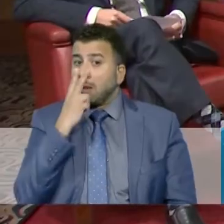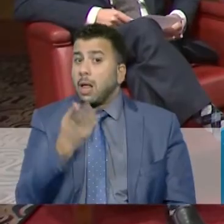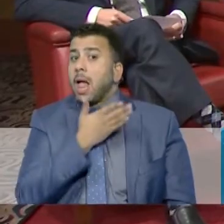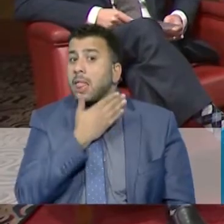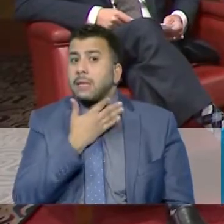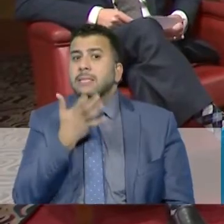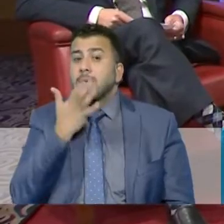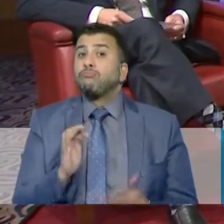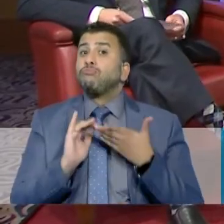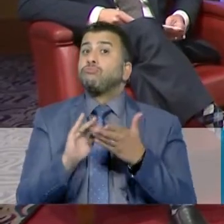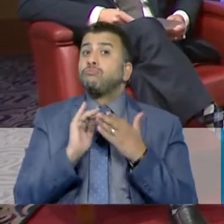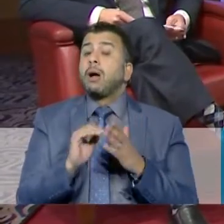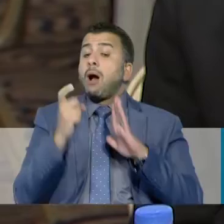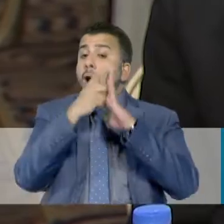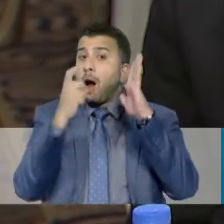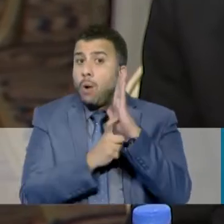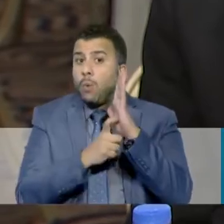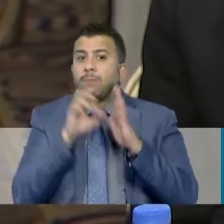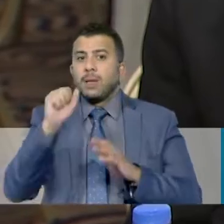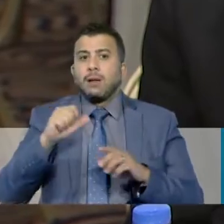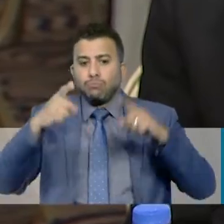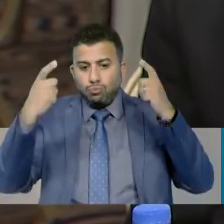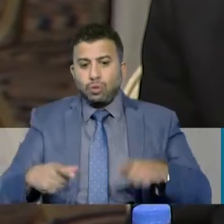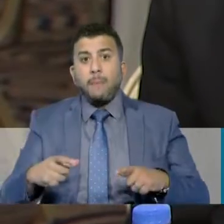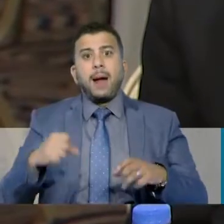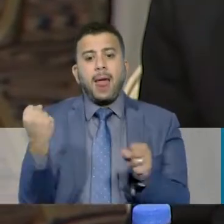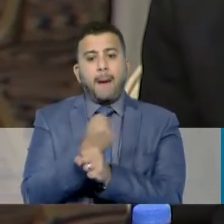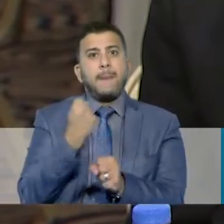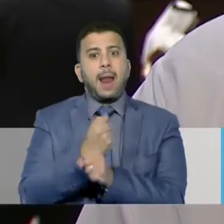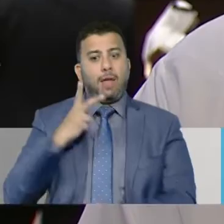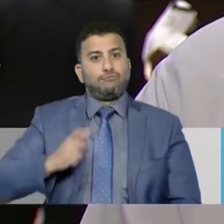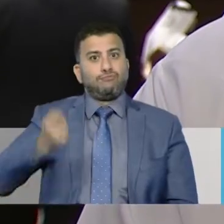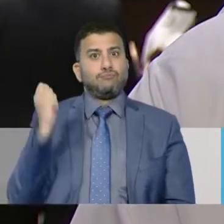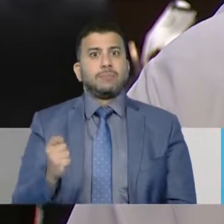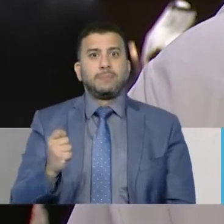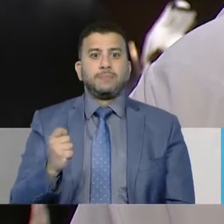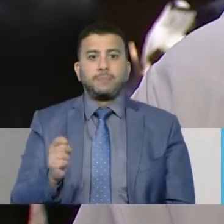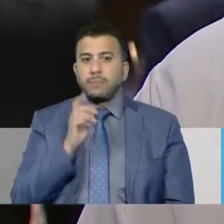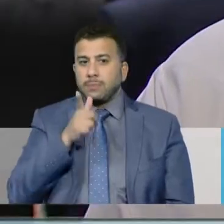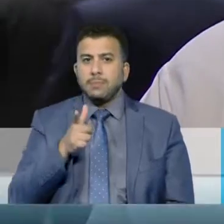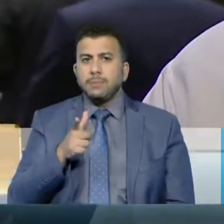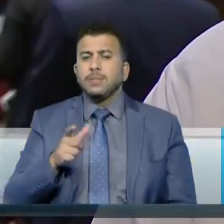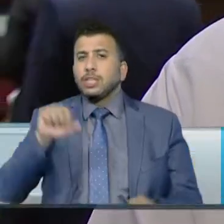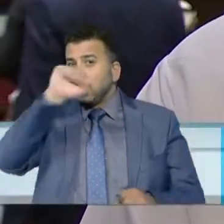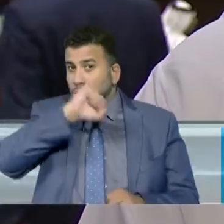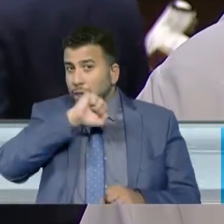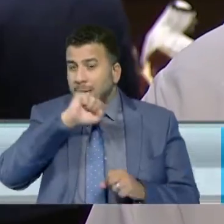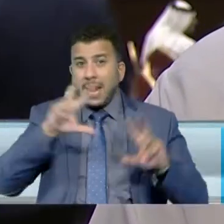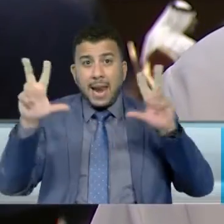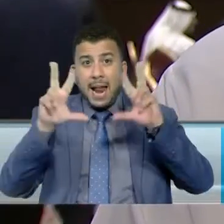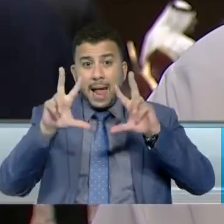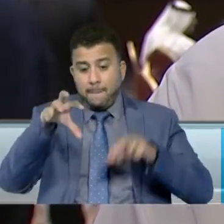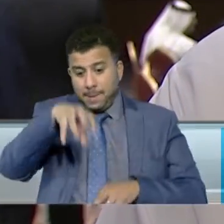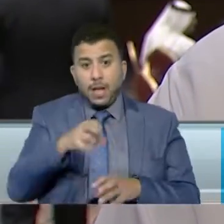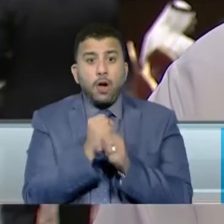الخدمات والتسهيلات والتشريعات المرنة لمجتمع الأعمال. بالنسبة لمدينة الشارقة الإعلام كمنطقة حرة، نحن